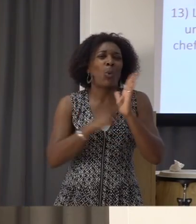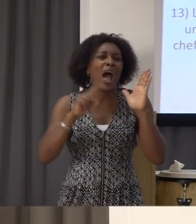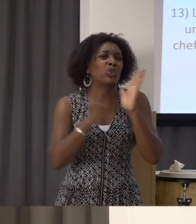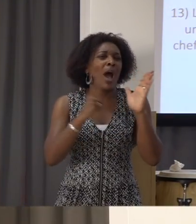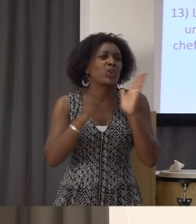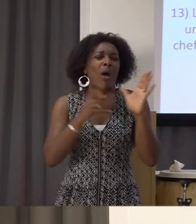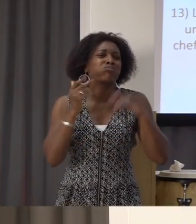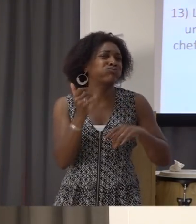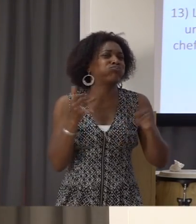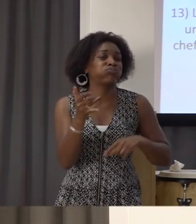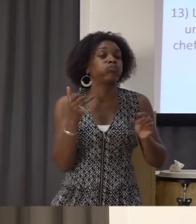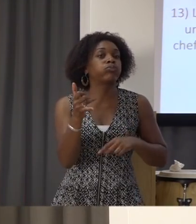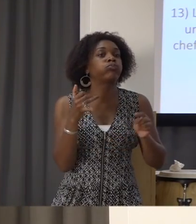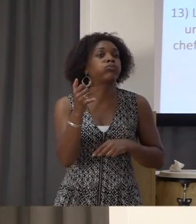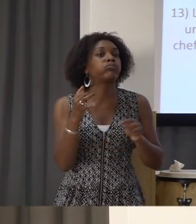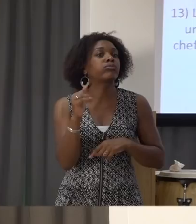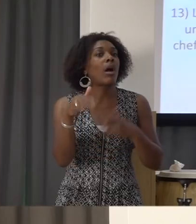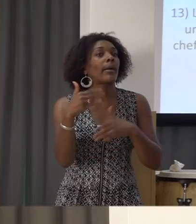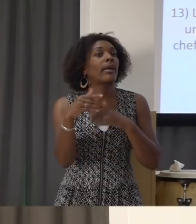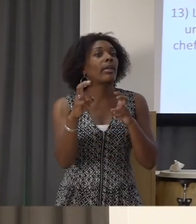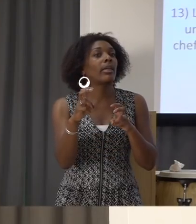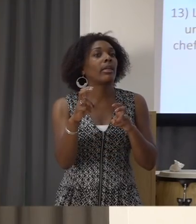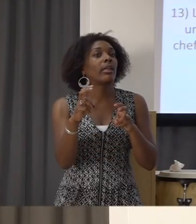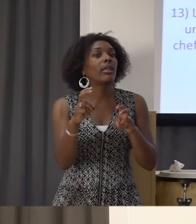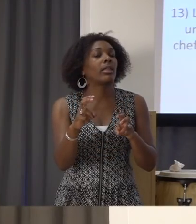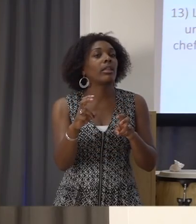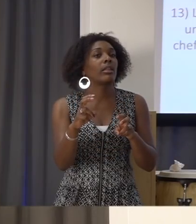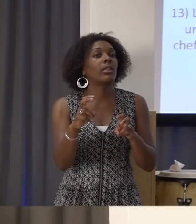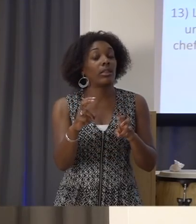Mais quelque temps après, on ne les voit plus.